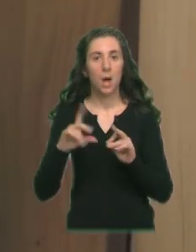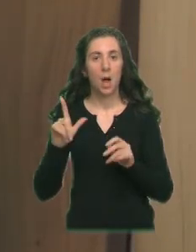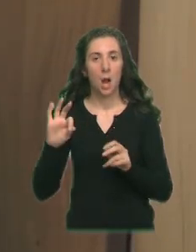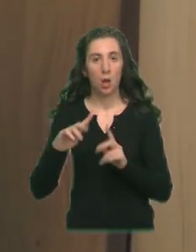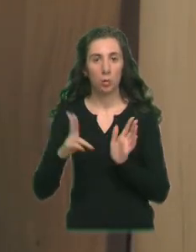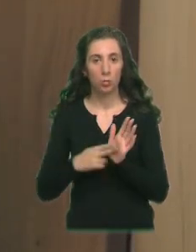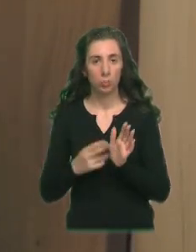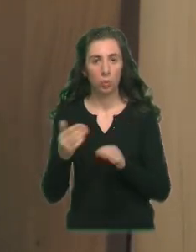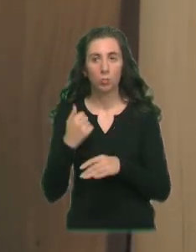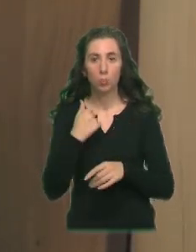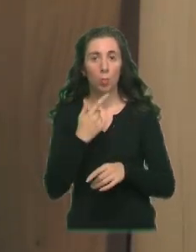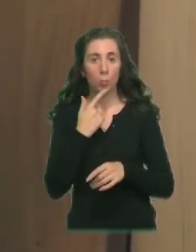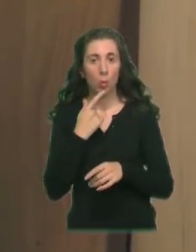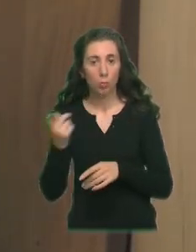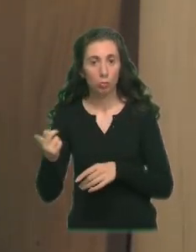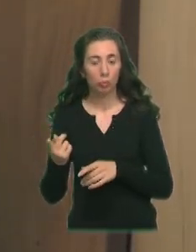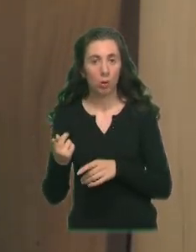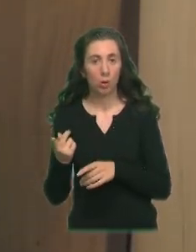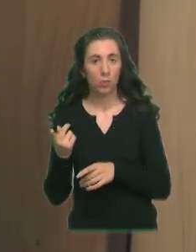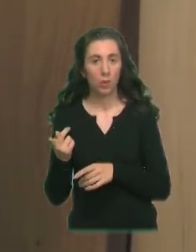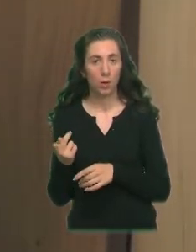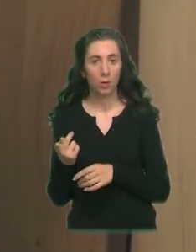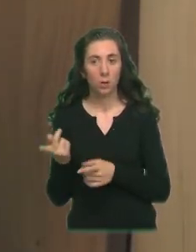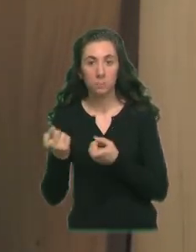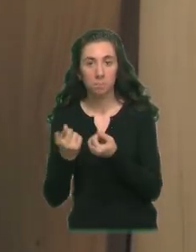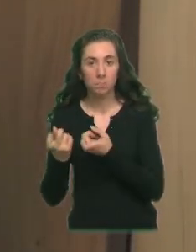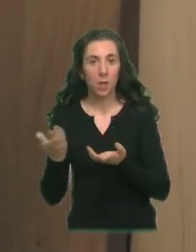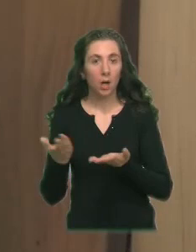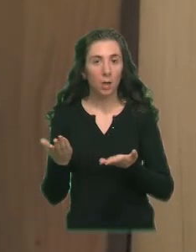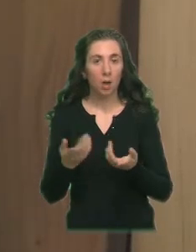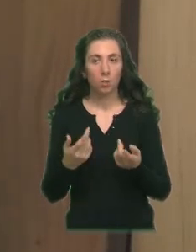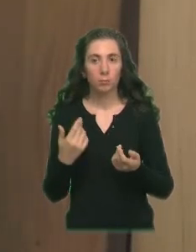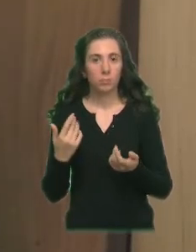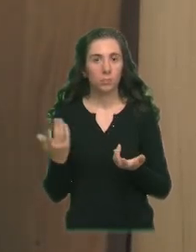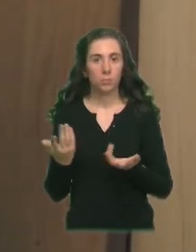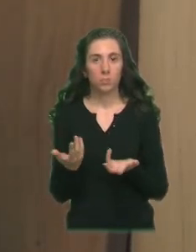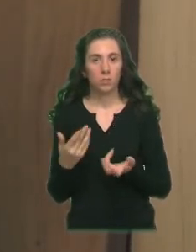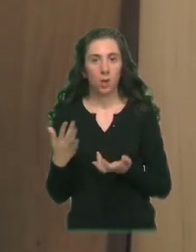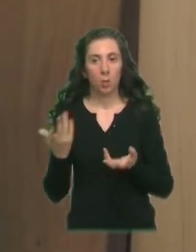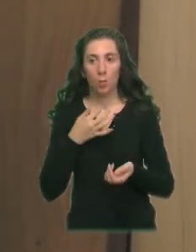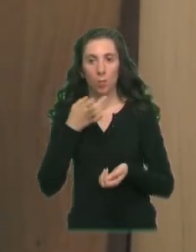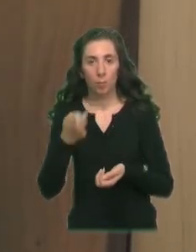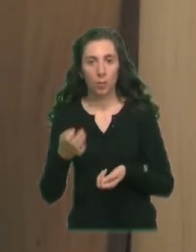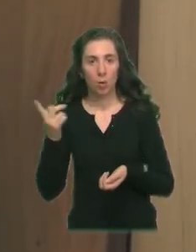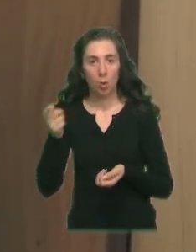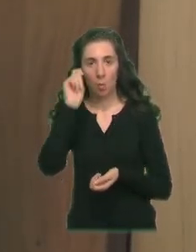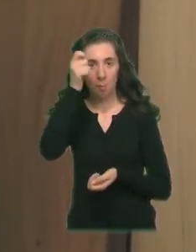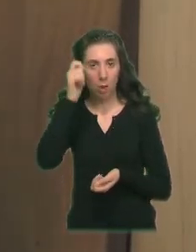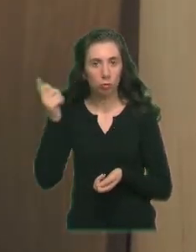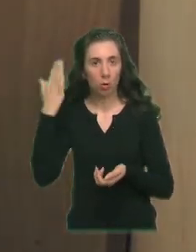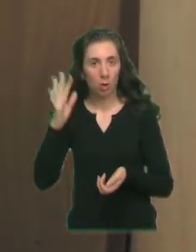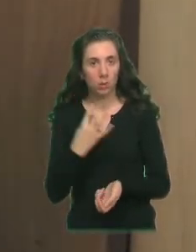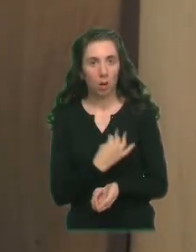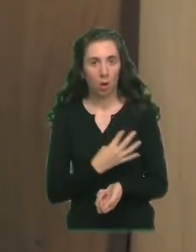velim. Mislim, pokušali smo od njega, velim, doznat gdje, mislim, a kak ćemo, mislim, pitat ga, to je Mađar, čovjek